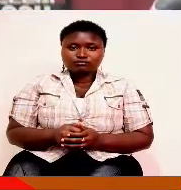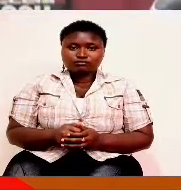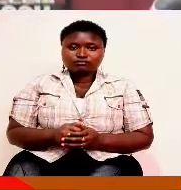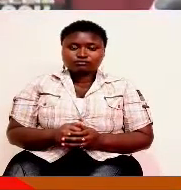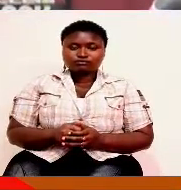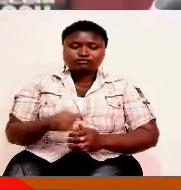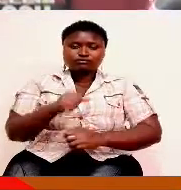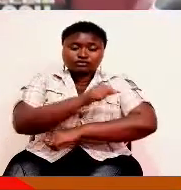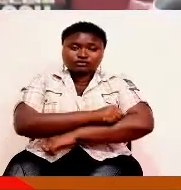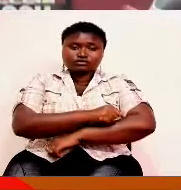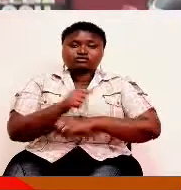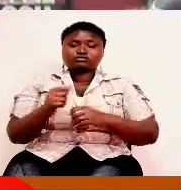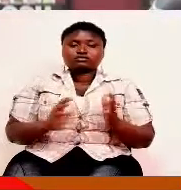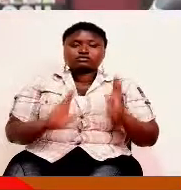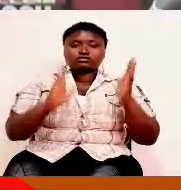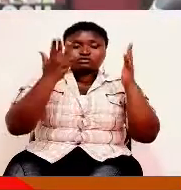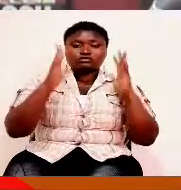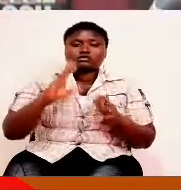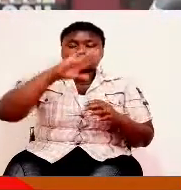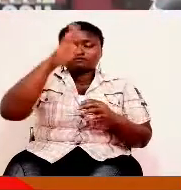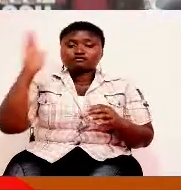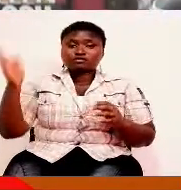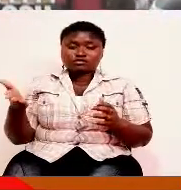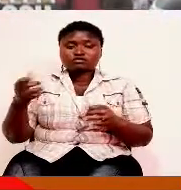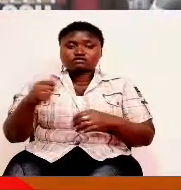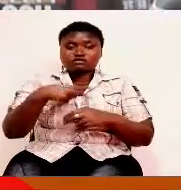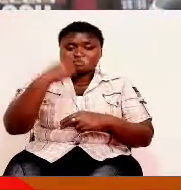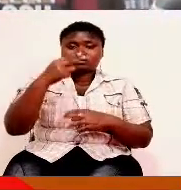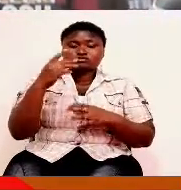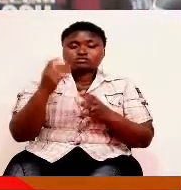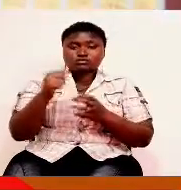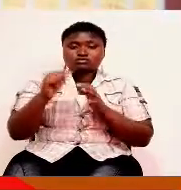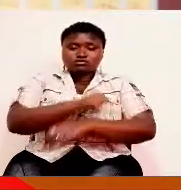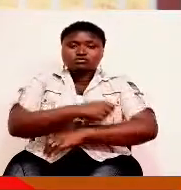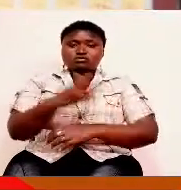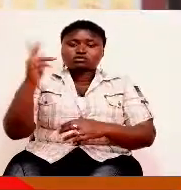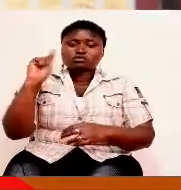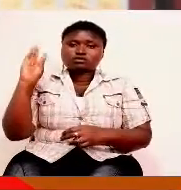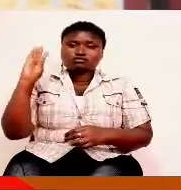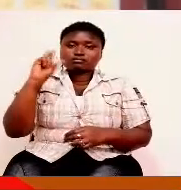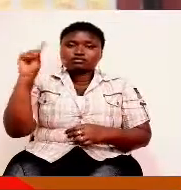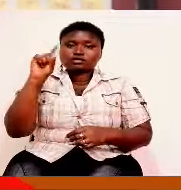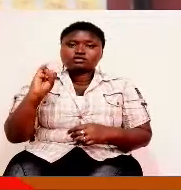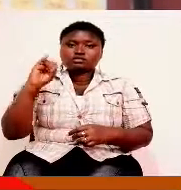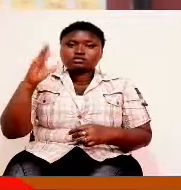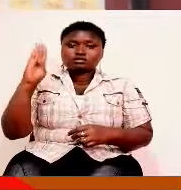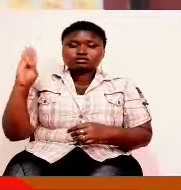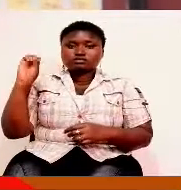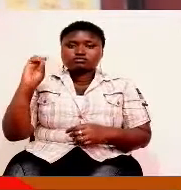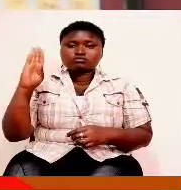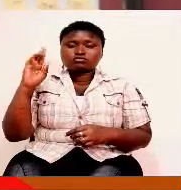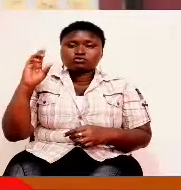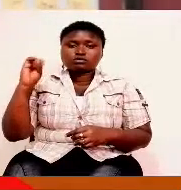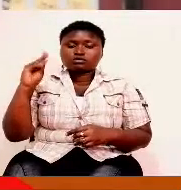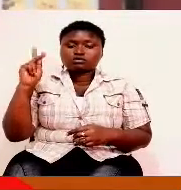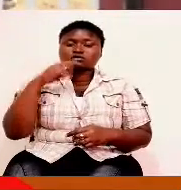Dhukuru wa muthingi na thekondari wa Forest Hill itorainiria ria kabazi gicigo bugege thufukia county ni ya Naikuru ni